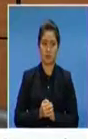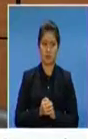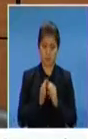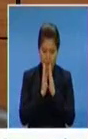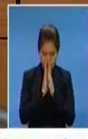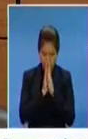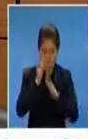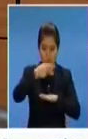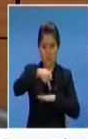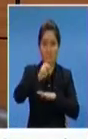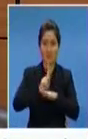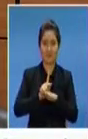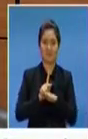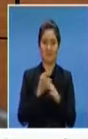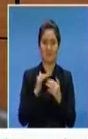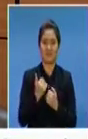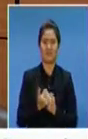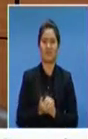กราบเรียนท่านประธานที่เคารพ